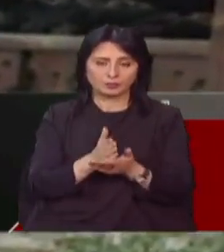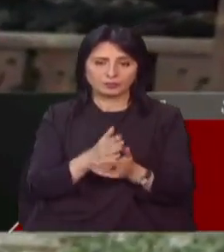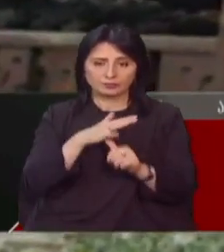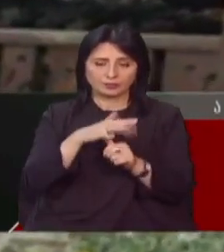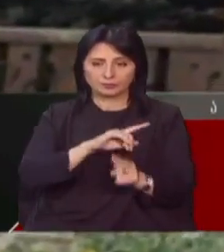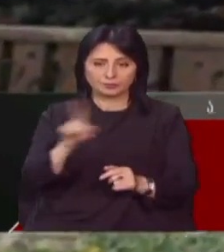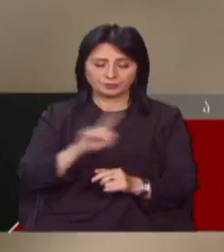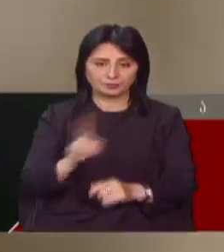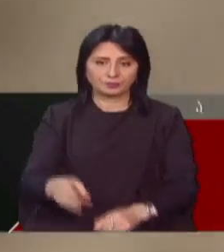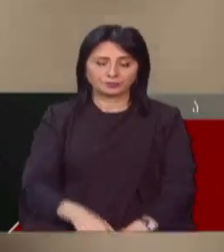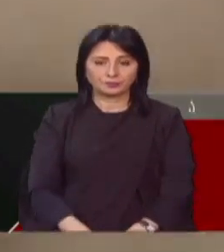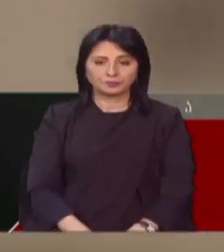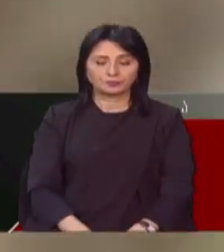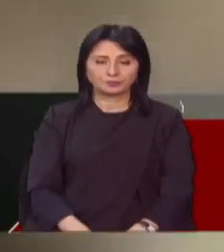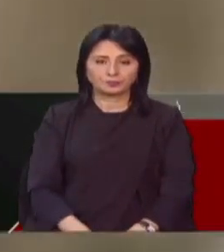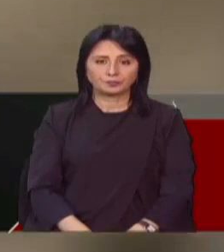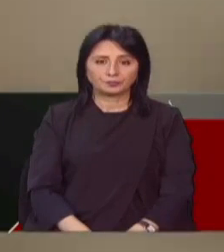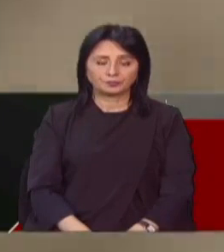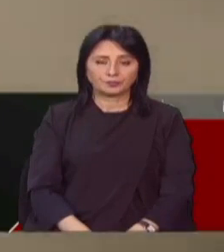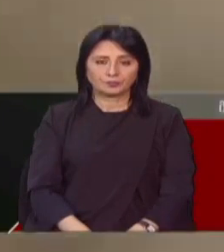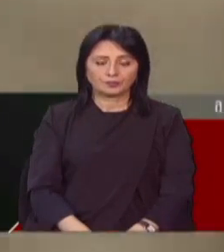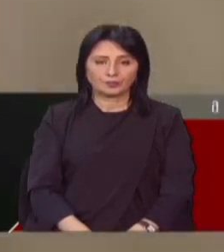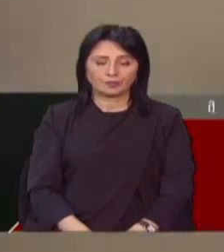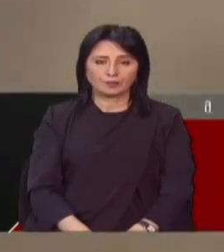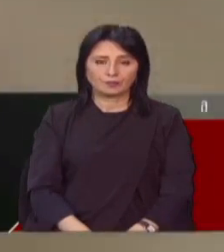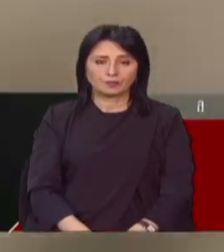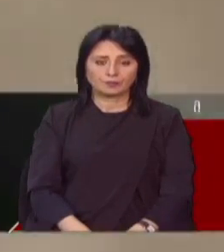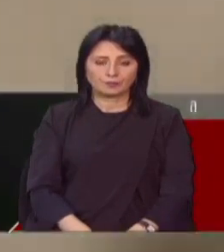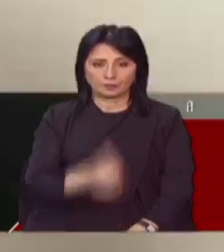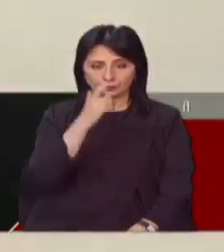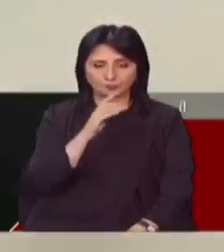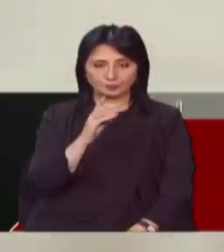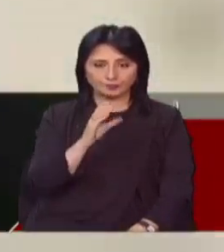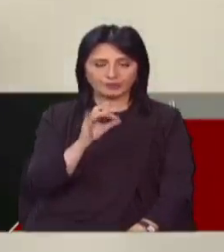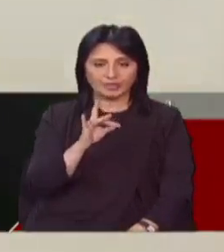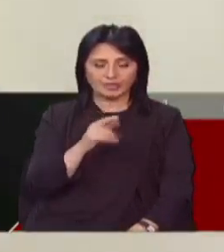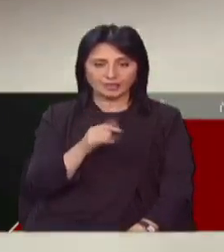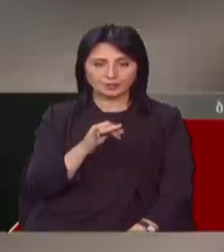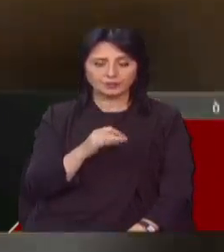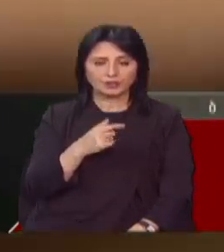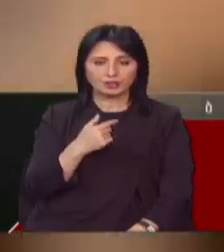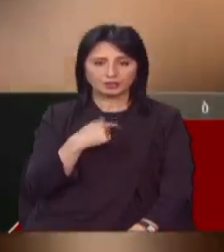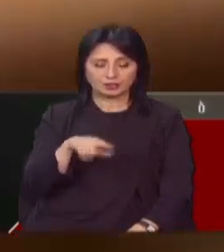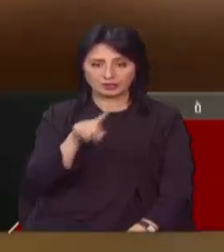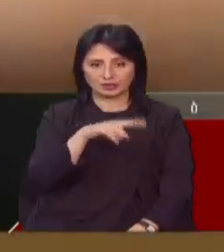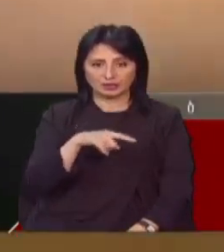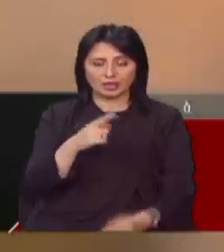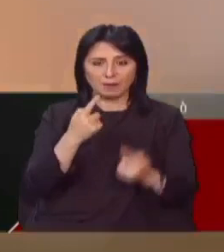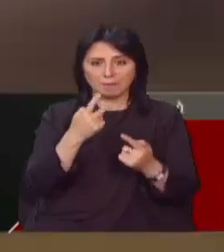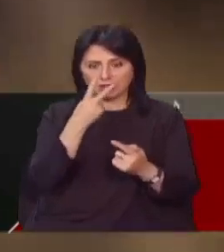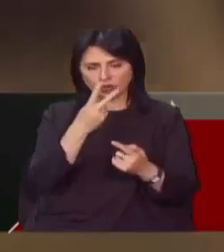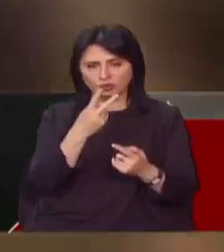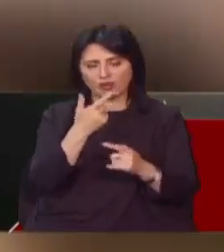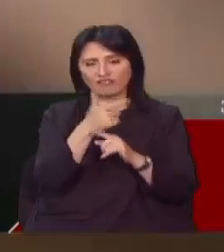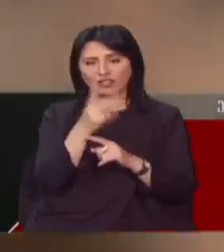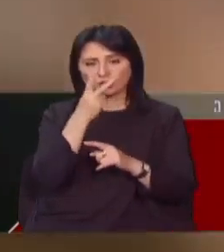დაწყებულია ფაქტობრივად შეიძლება ითქვას ჩვენი ადგილზე. ბატონო სერგი, ჩვენ სტიქიის მასშტაბებს ვხედავთ